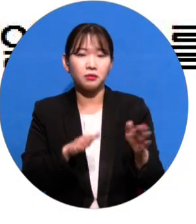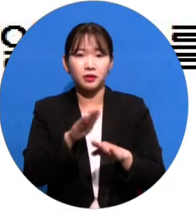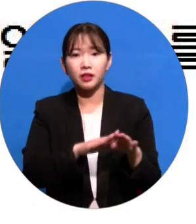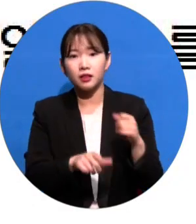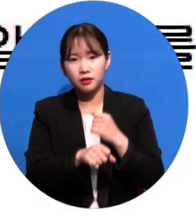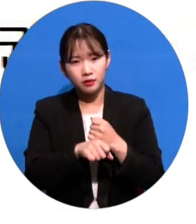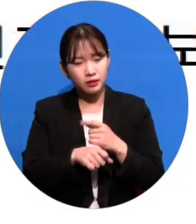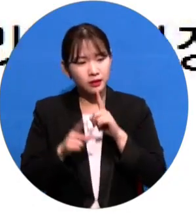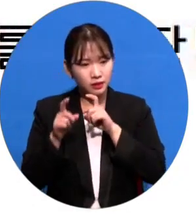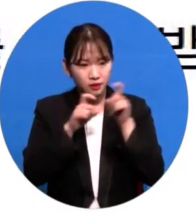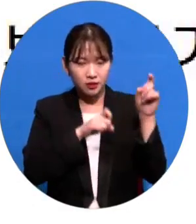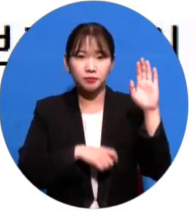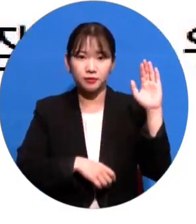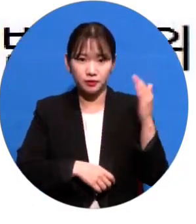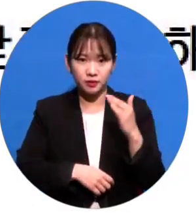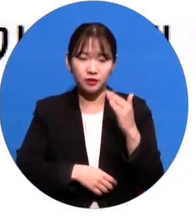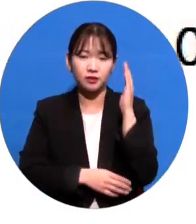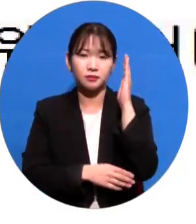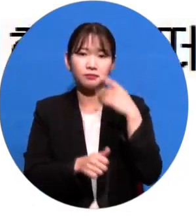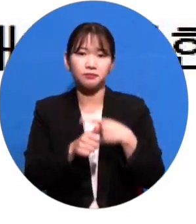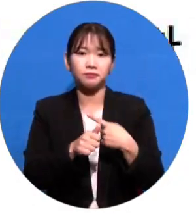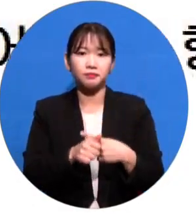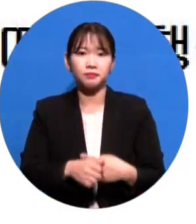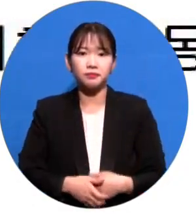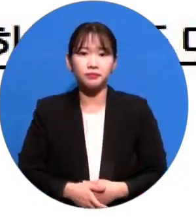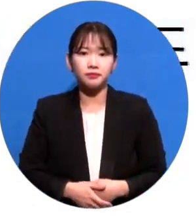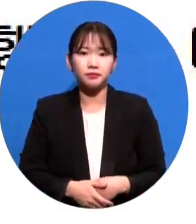의심하지 않을 수 없다 고 비판했습니다